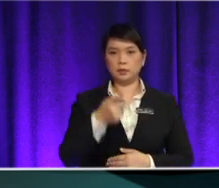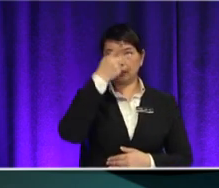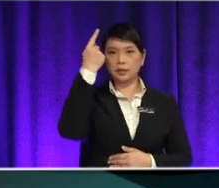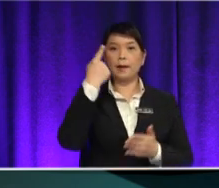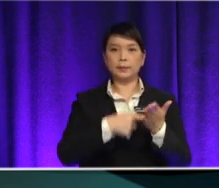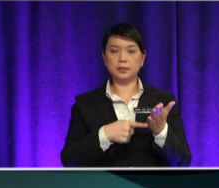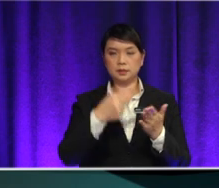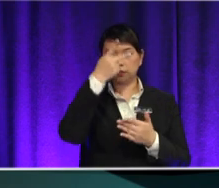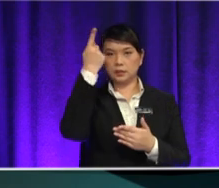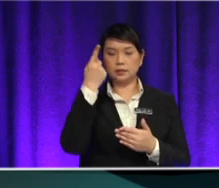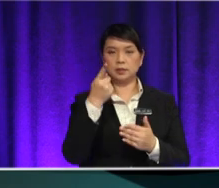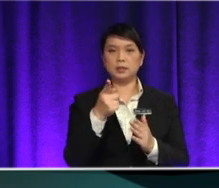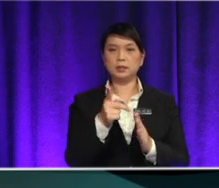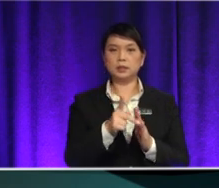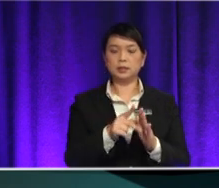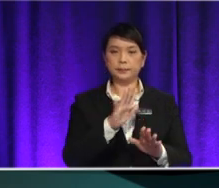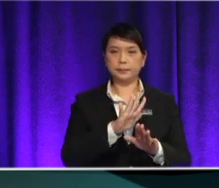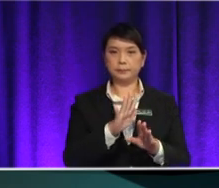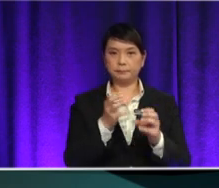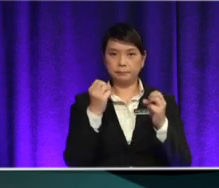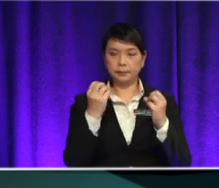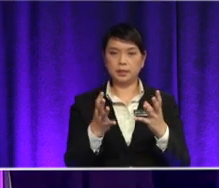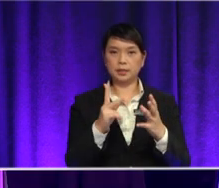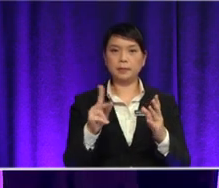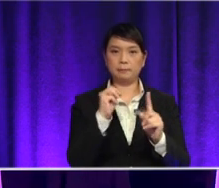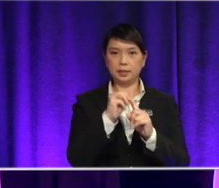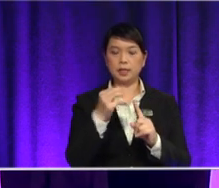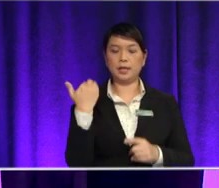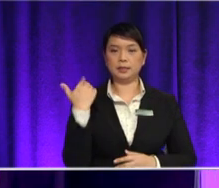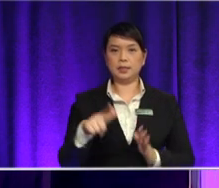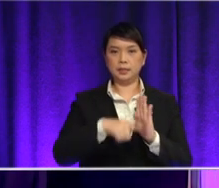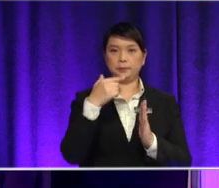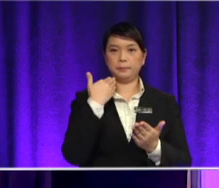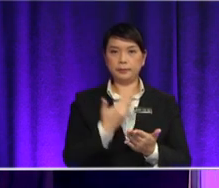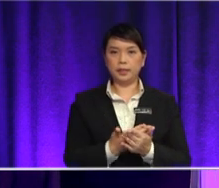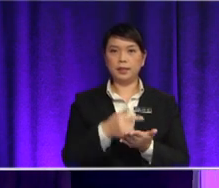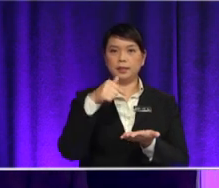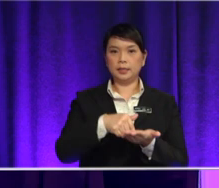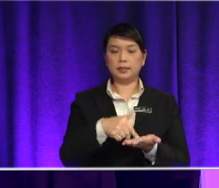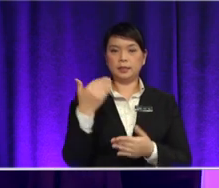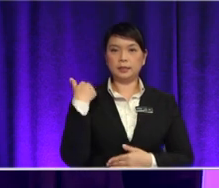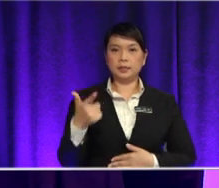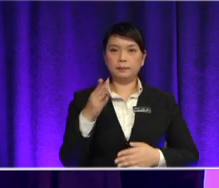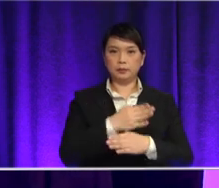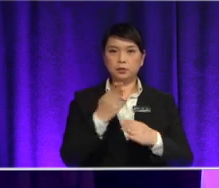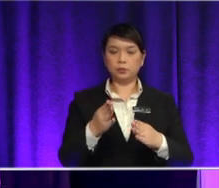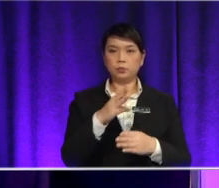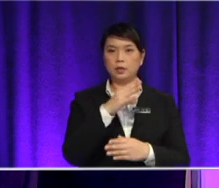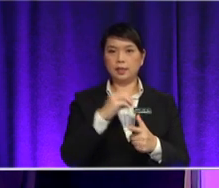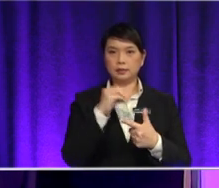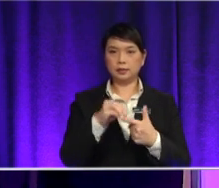apa? Kerana kebanyakan markahnya adalah lebih baik. Inilah bentuk soalan atau